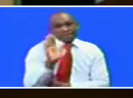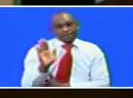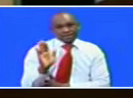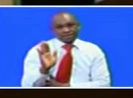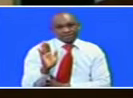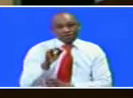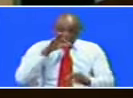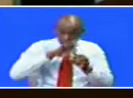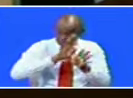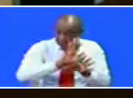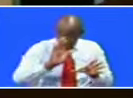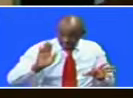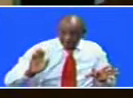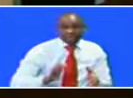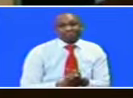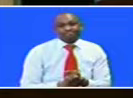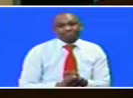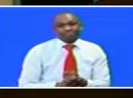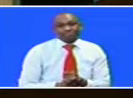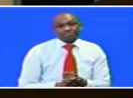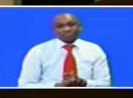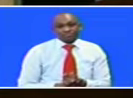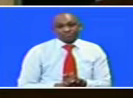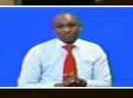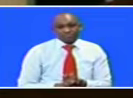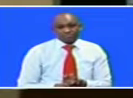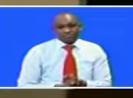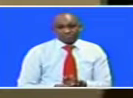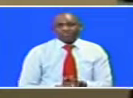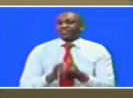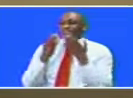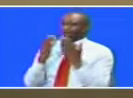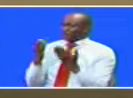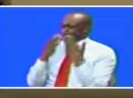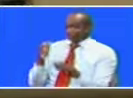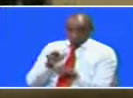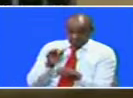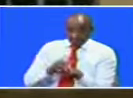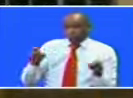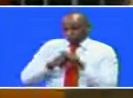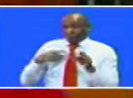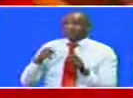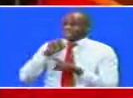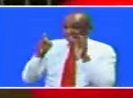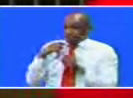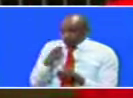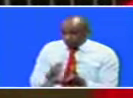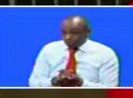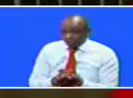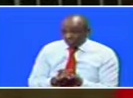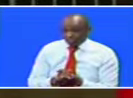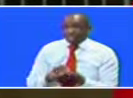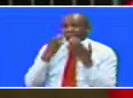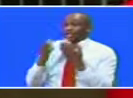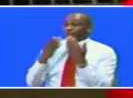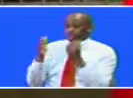votes aliyoweza kupikiwa. Ndio. Shukran sana. Labda vile vile nitaweza kumhoji. Asante